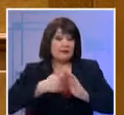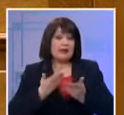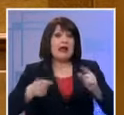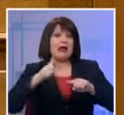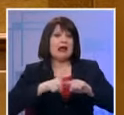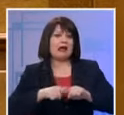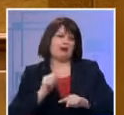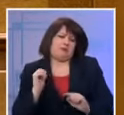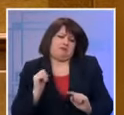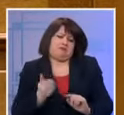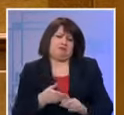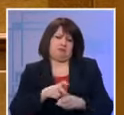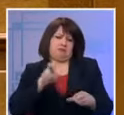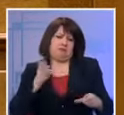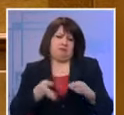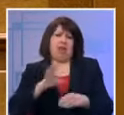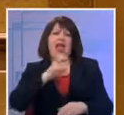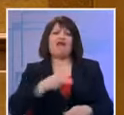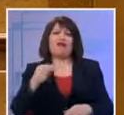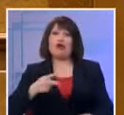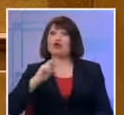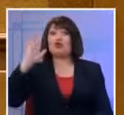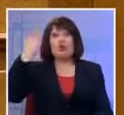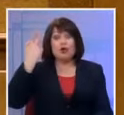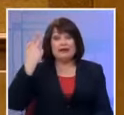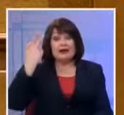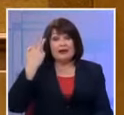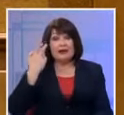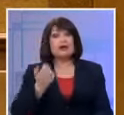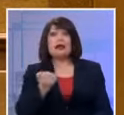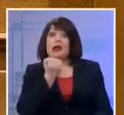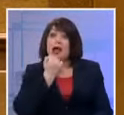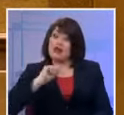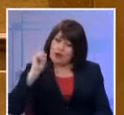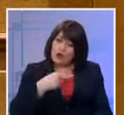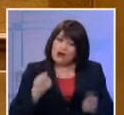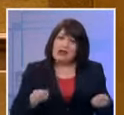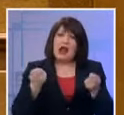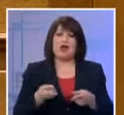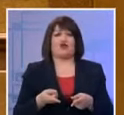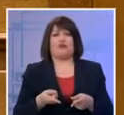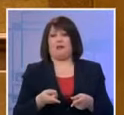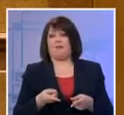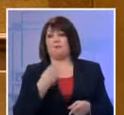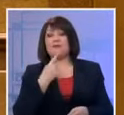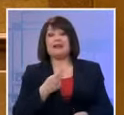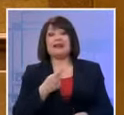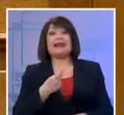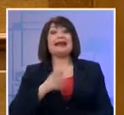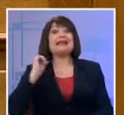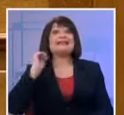θα έβγαινε από το ευρώ. Και απήντησα τότε, το ουδής αναμάρτητος, για αυτά τα ξένα γερμανικά